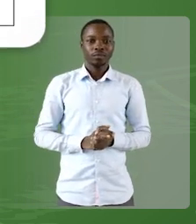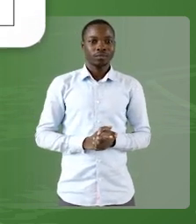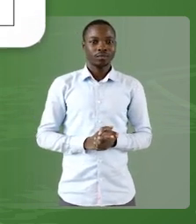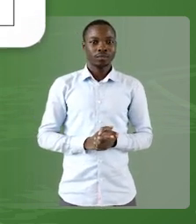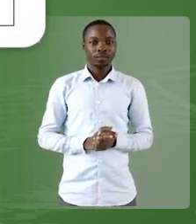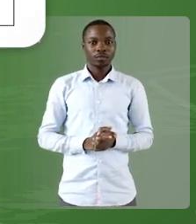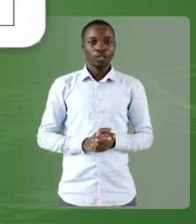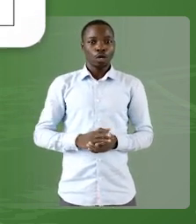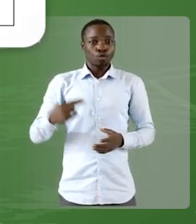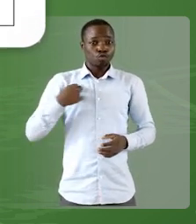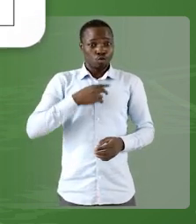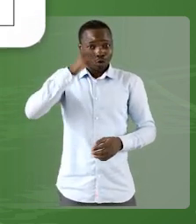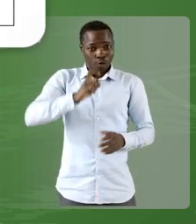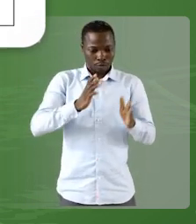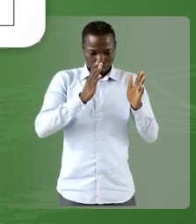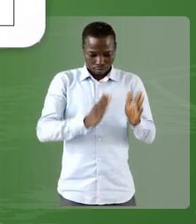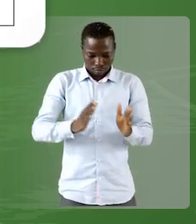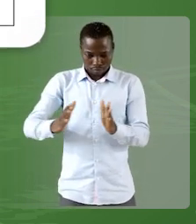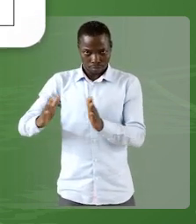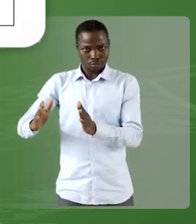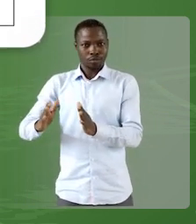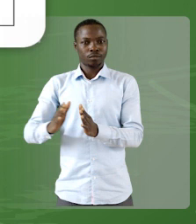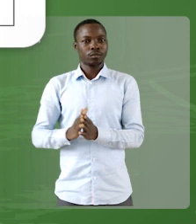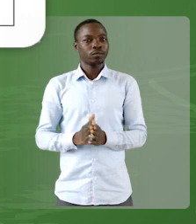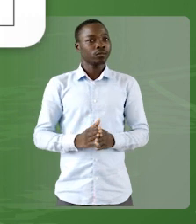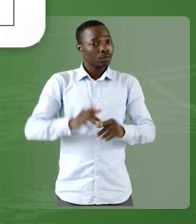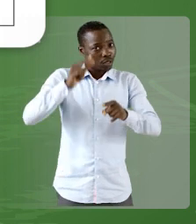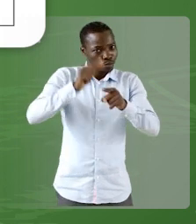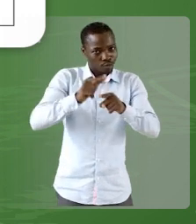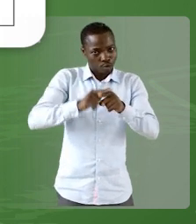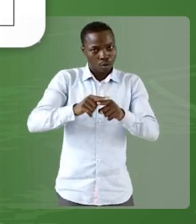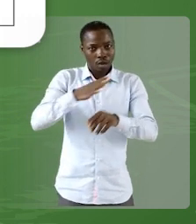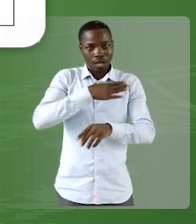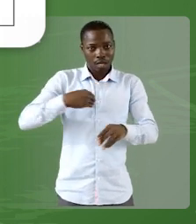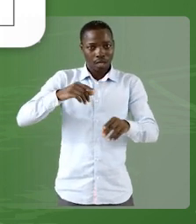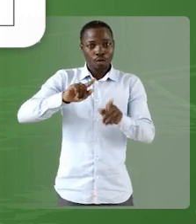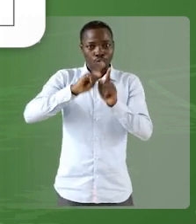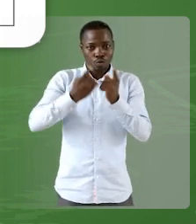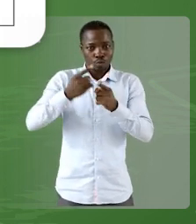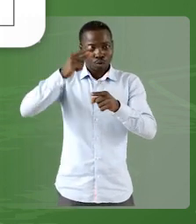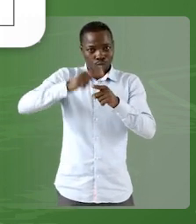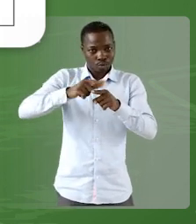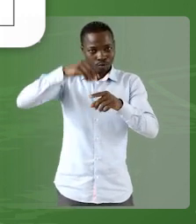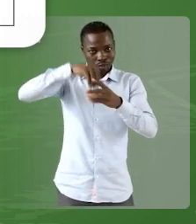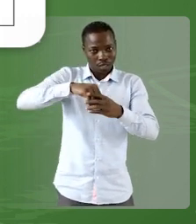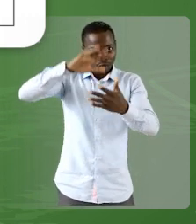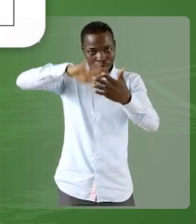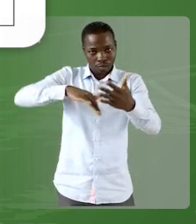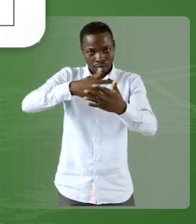Nous devons ranger, donc je rappelle la consigne, nous devons ranger les mots et groupes de mots dans le